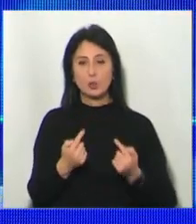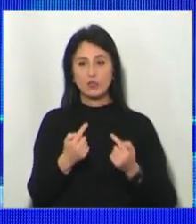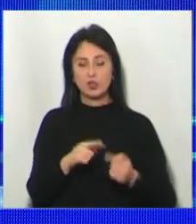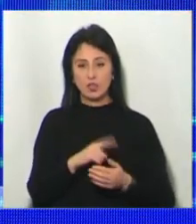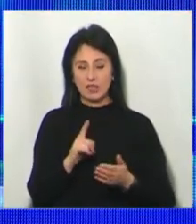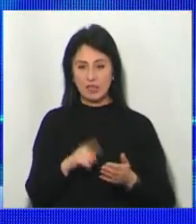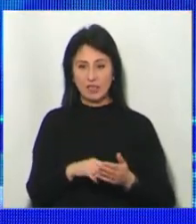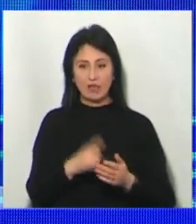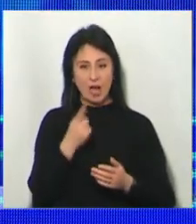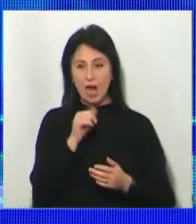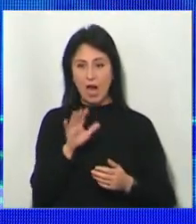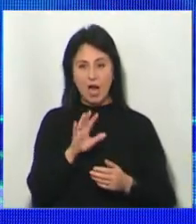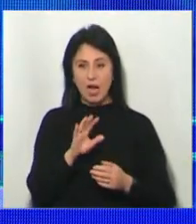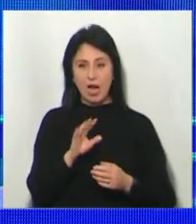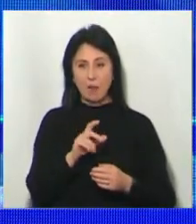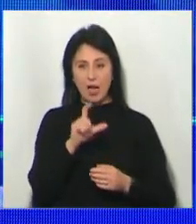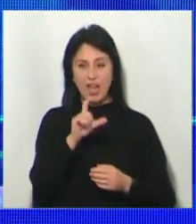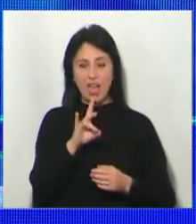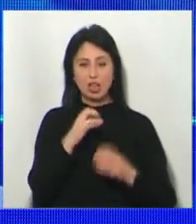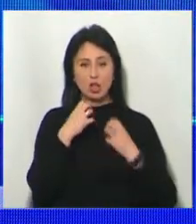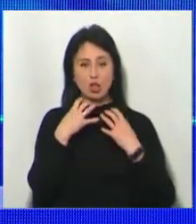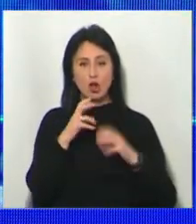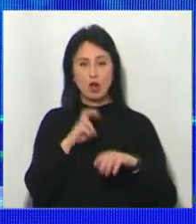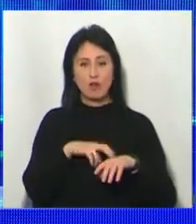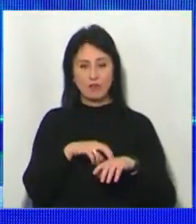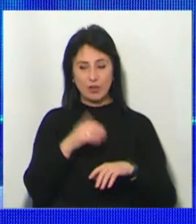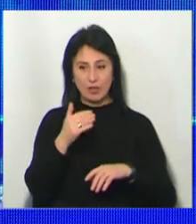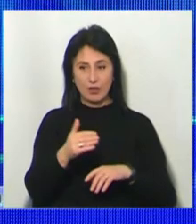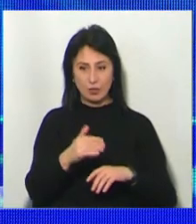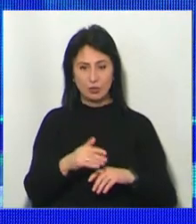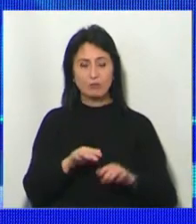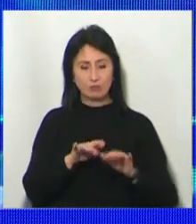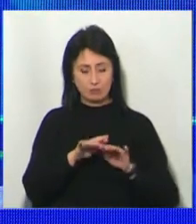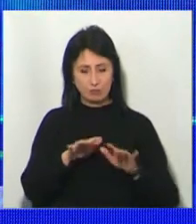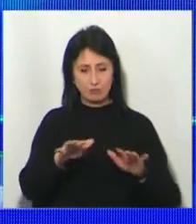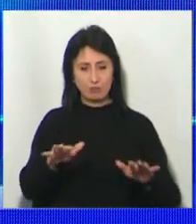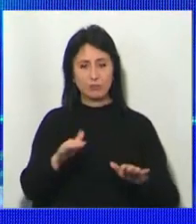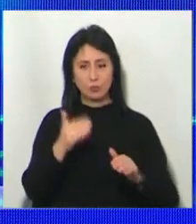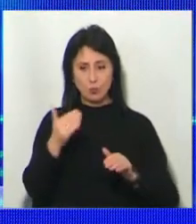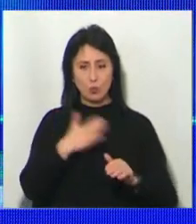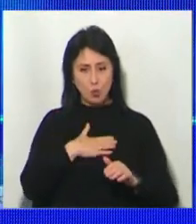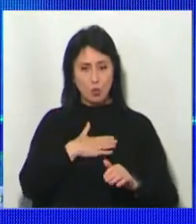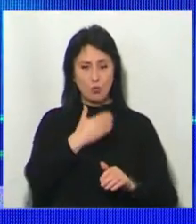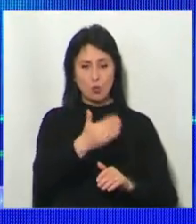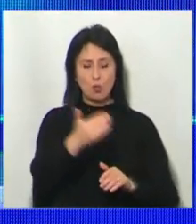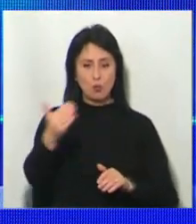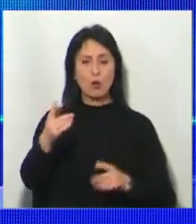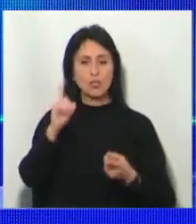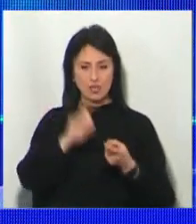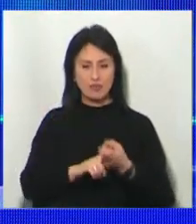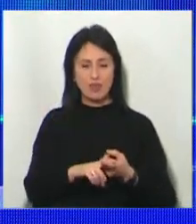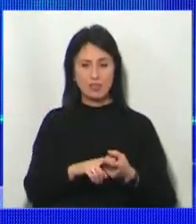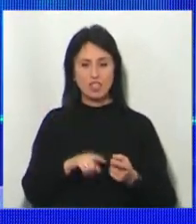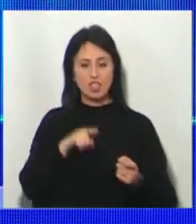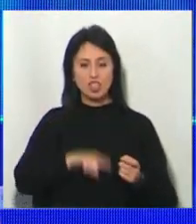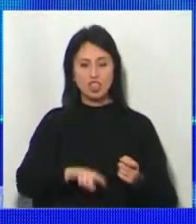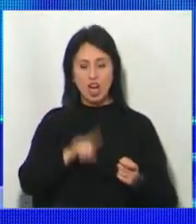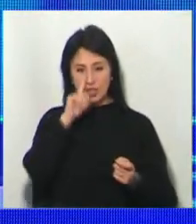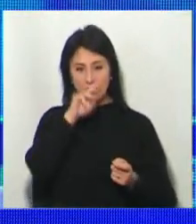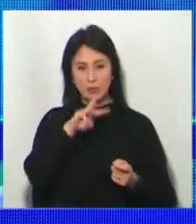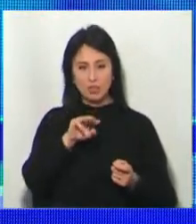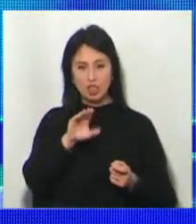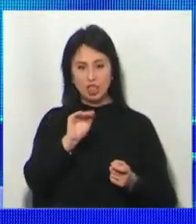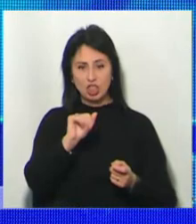უმნიშვნელოვანესი საკითხი არა მარტო ენდოკრინოლოგიაში, არამედ ფართო პროფილის ზოგადად სხვადასხვა დარგში მედიცინის და აი ხლა